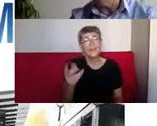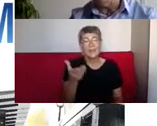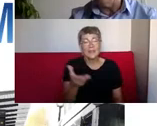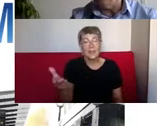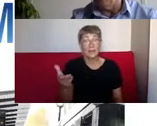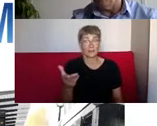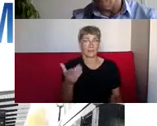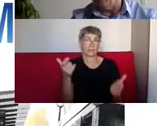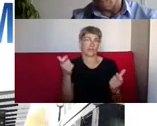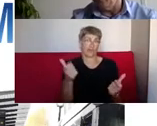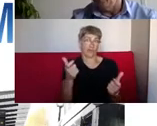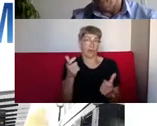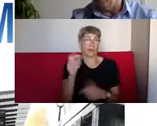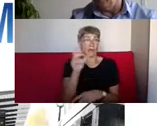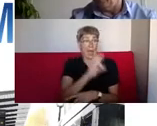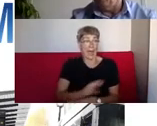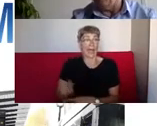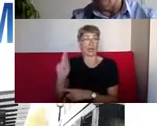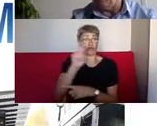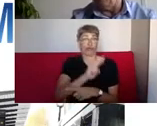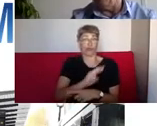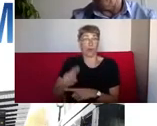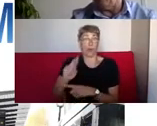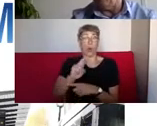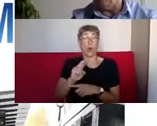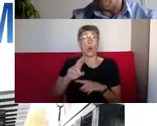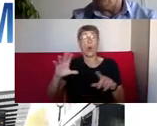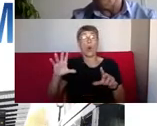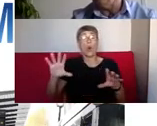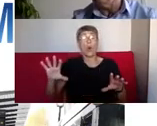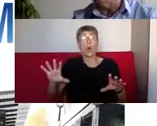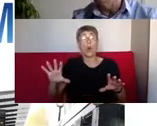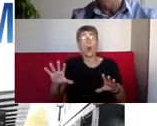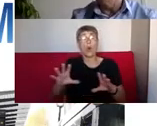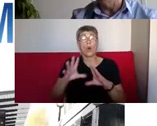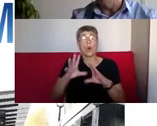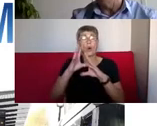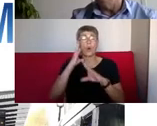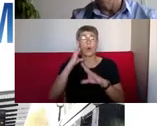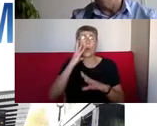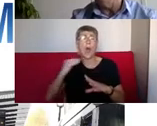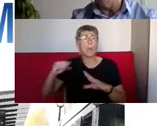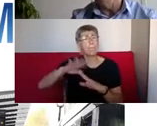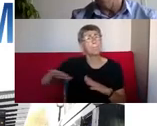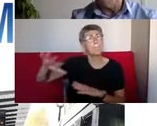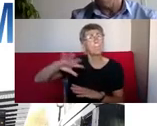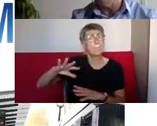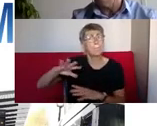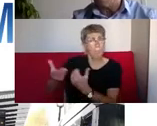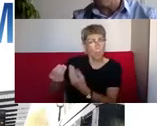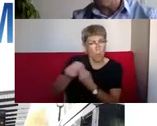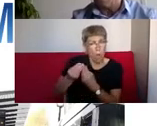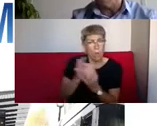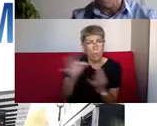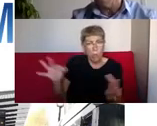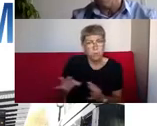chance d'avoir la région sur l'Auvergne-Rhône-Alpes qui nous avait mis à disposition leurs locaux. Et donc, du coup, vous voyez toutes les personnes qui